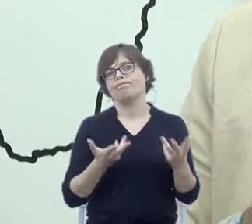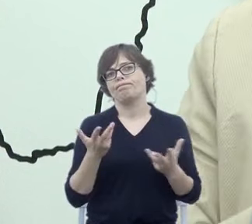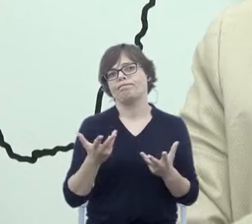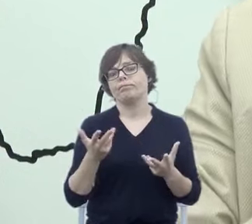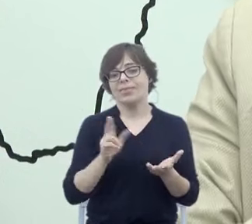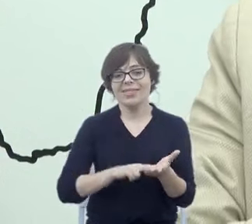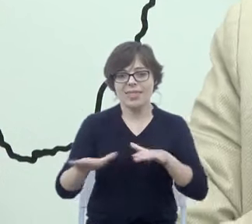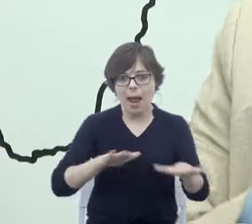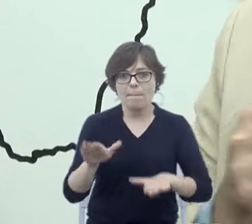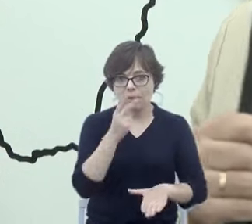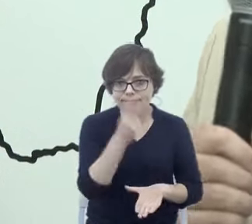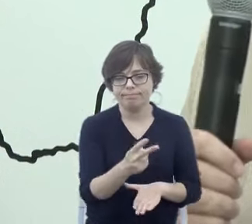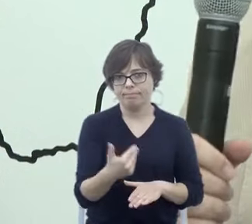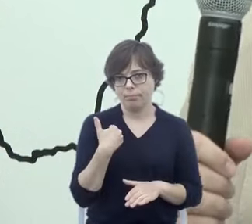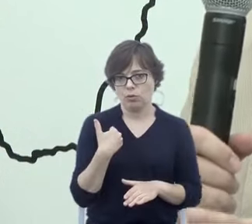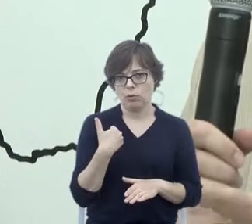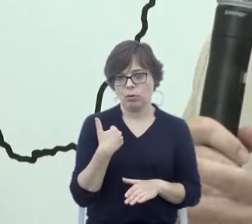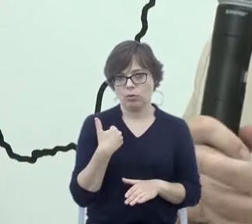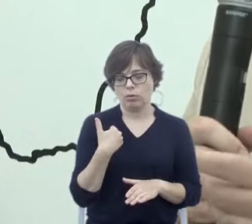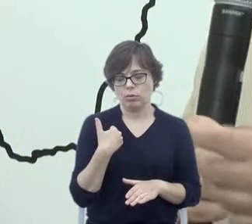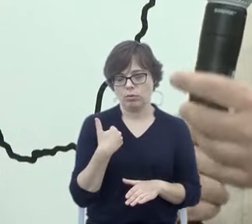na miejscu, gdy